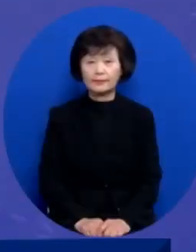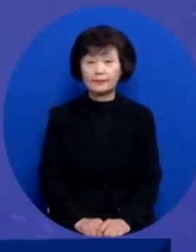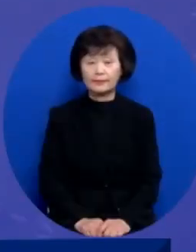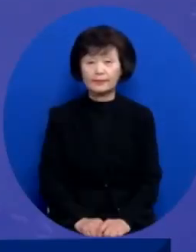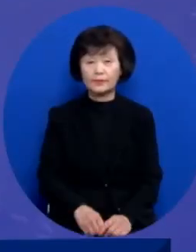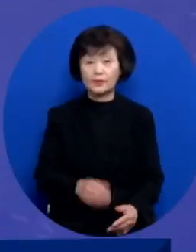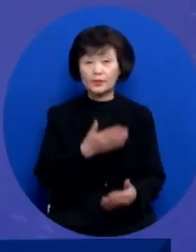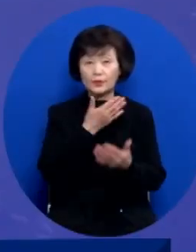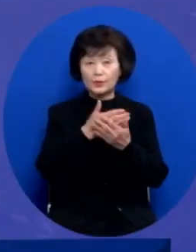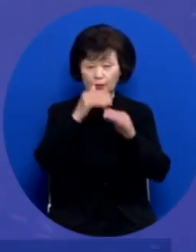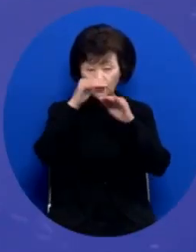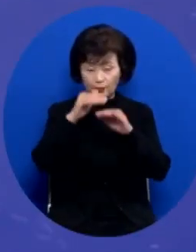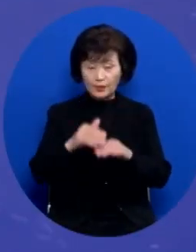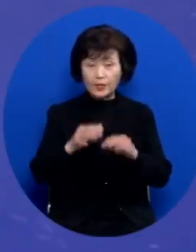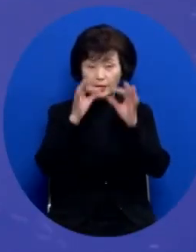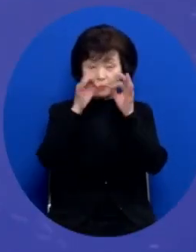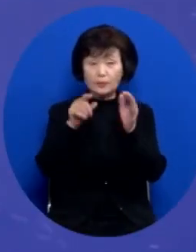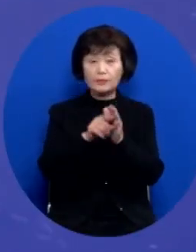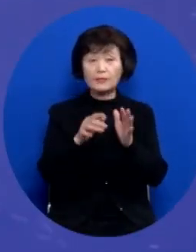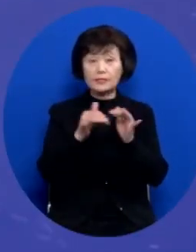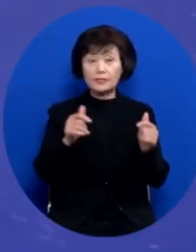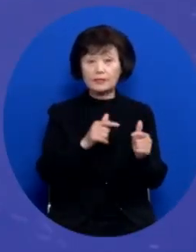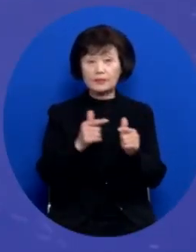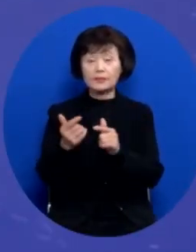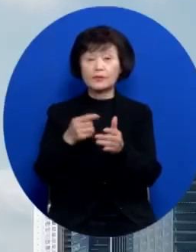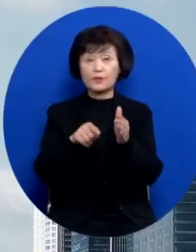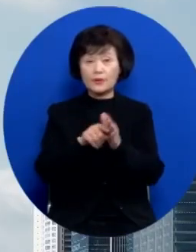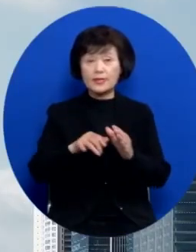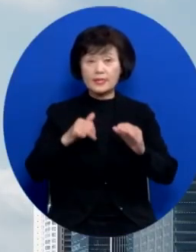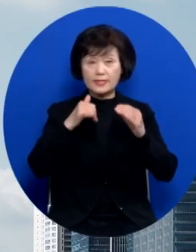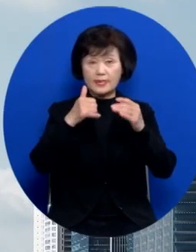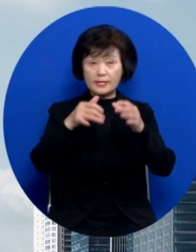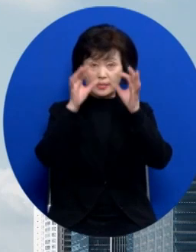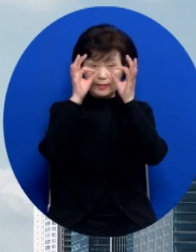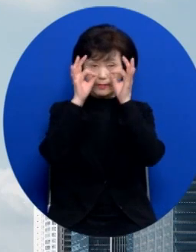주요 이슈를 살펴보는 소셜브리핑, 크리스천을 위한 세상복입니다.